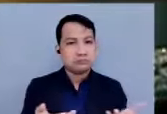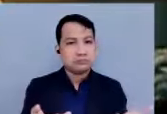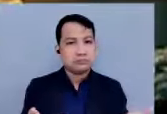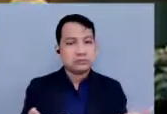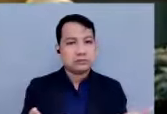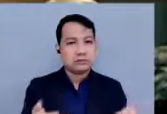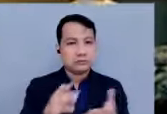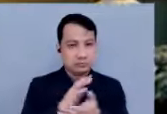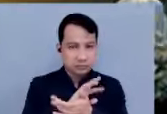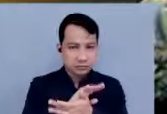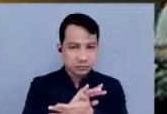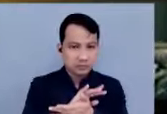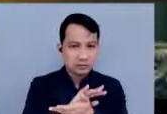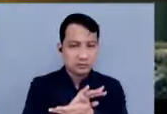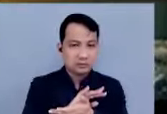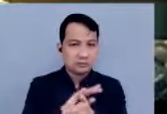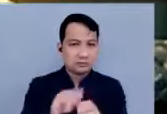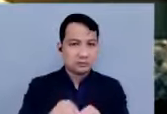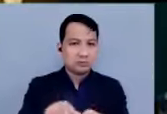pandemic ito ay